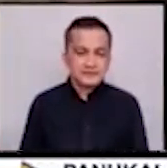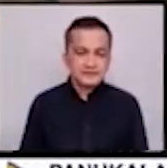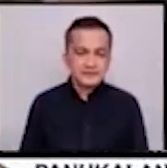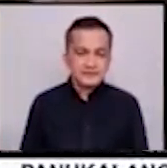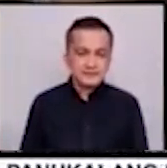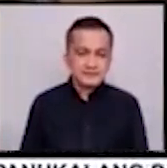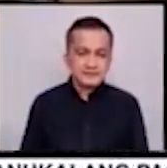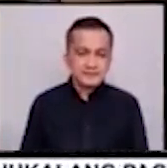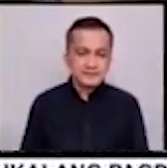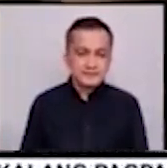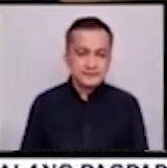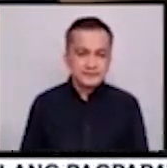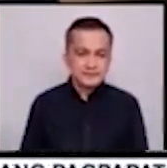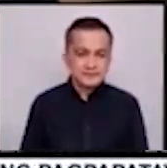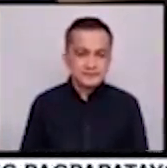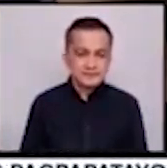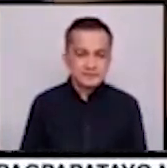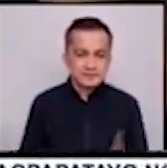3,